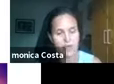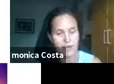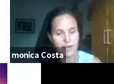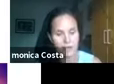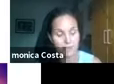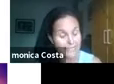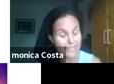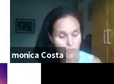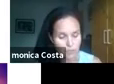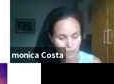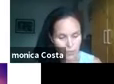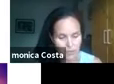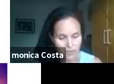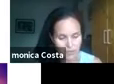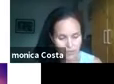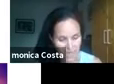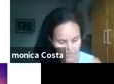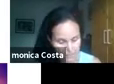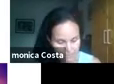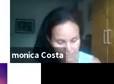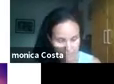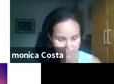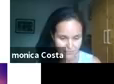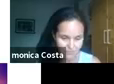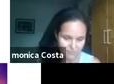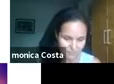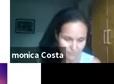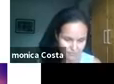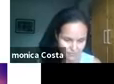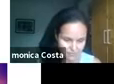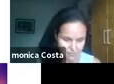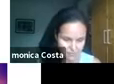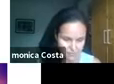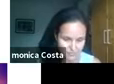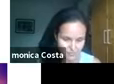for victims to report rape.